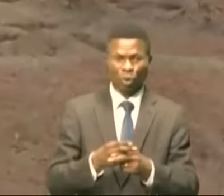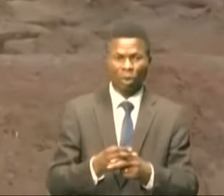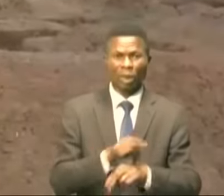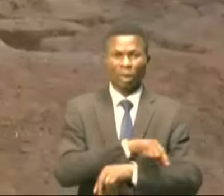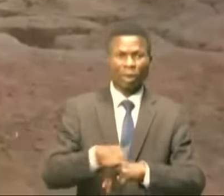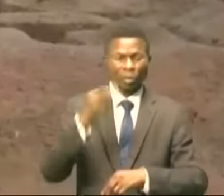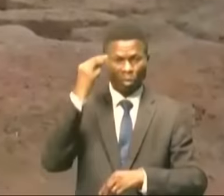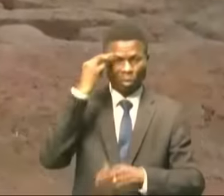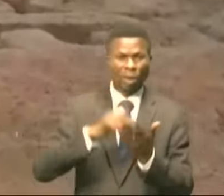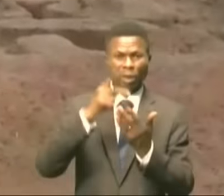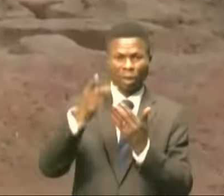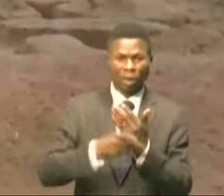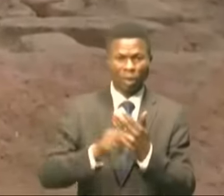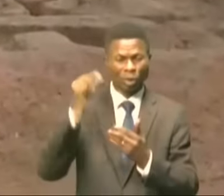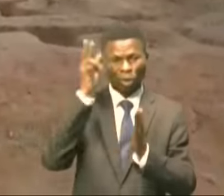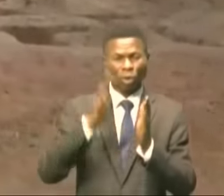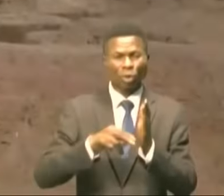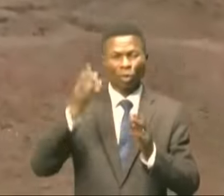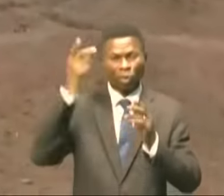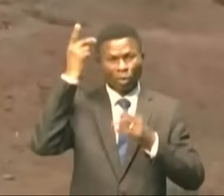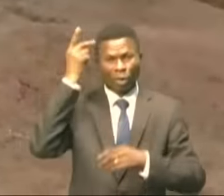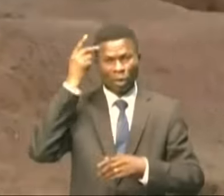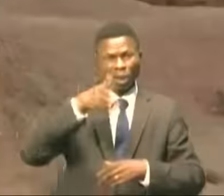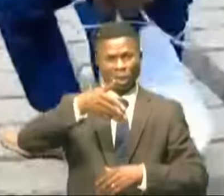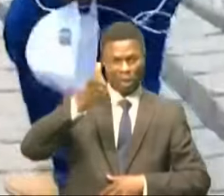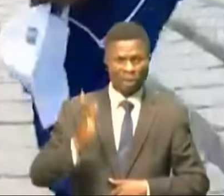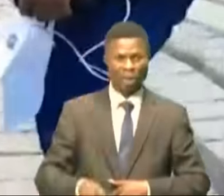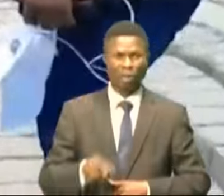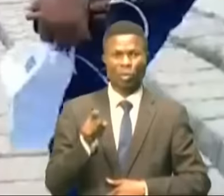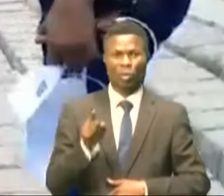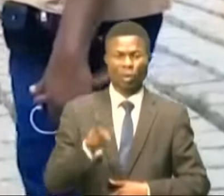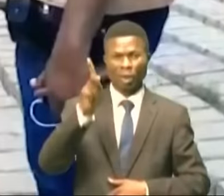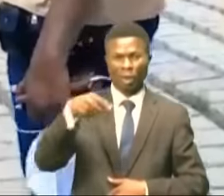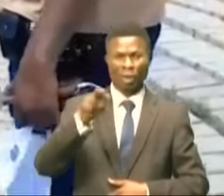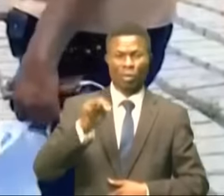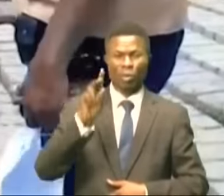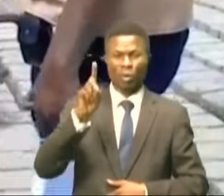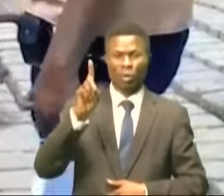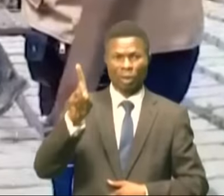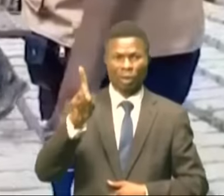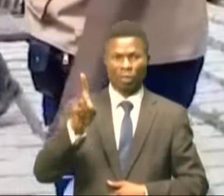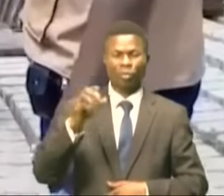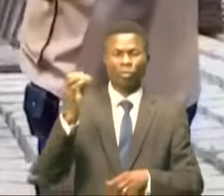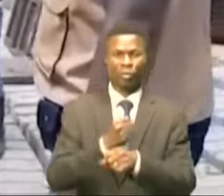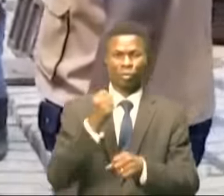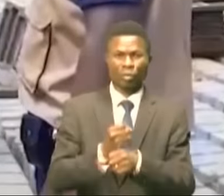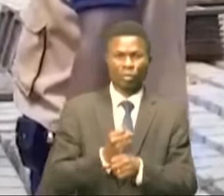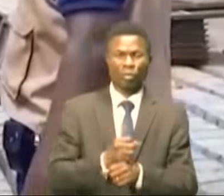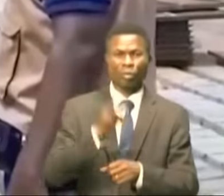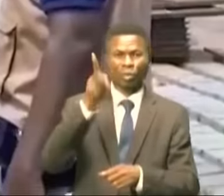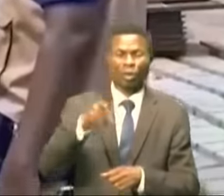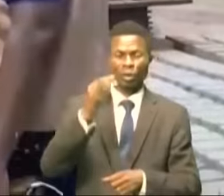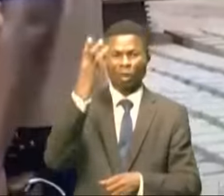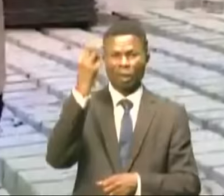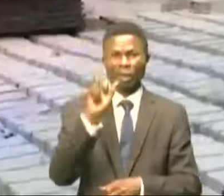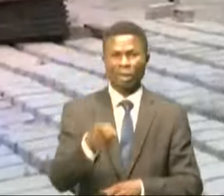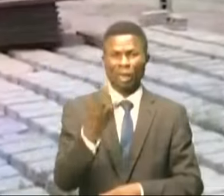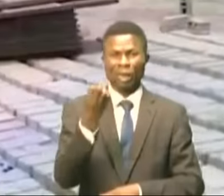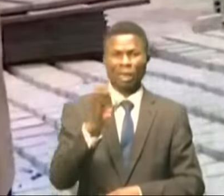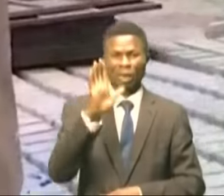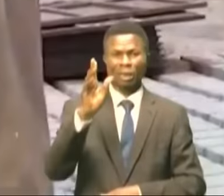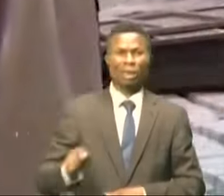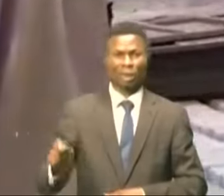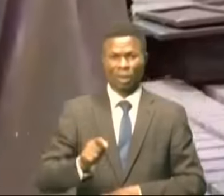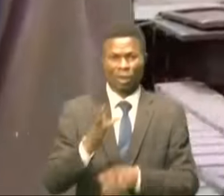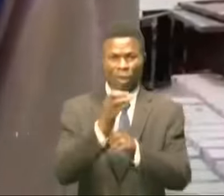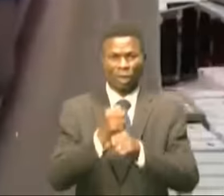du plan du gouvernement central et les experts du PNUD, superviseur de l'exécution du PDL 145 territoire. La déception